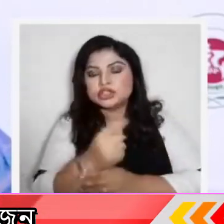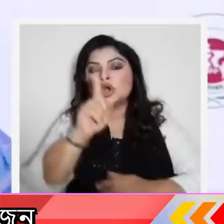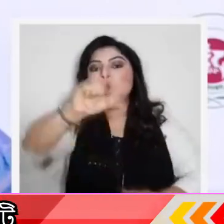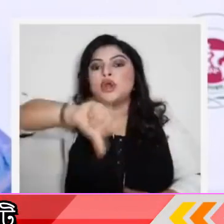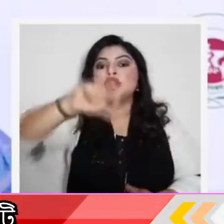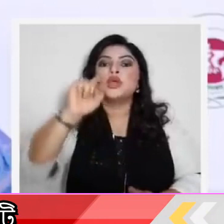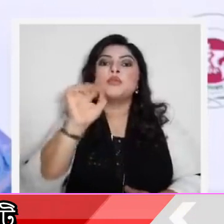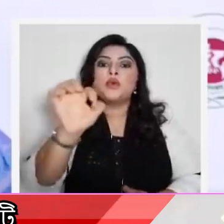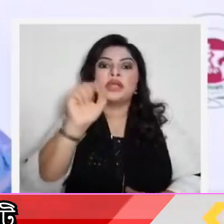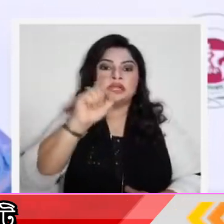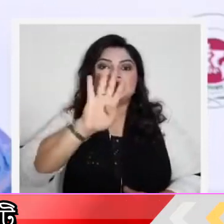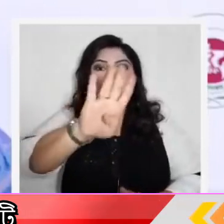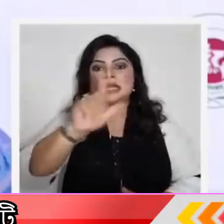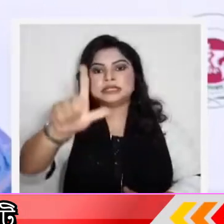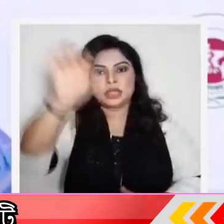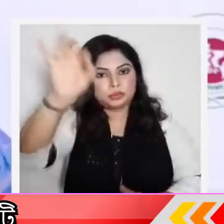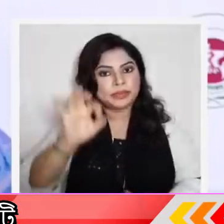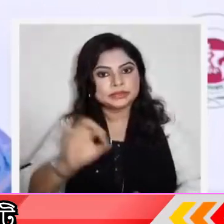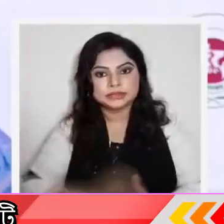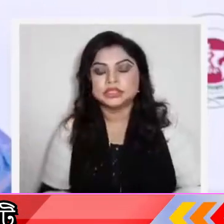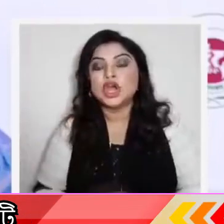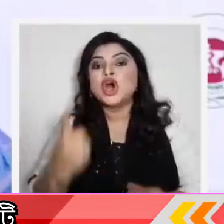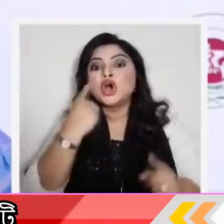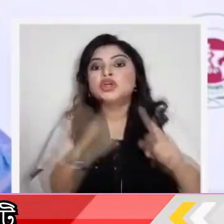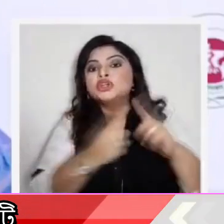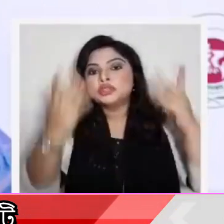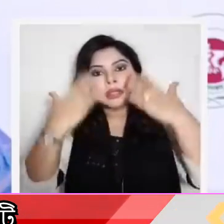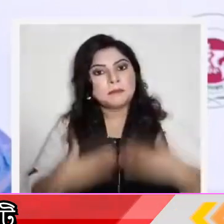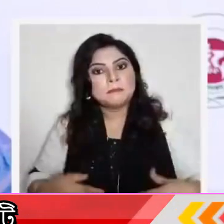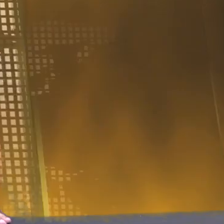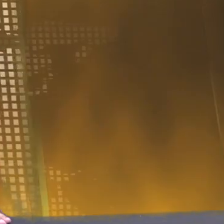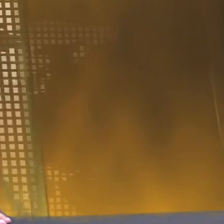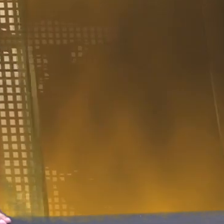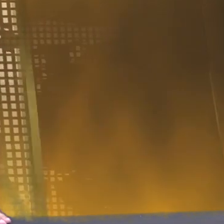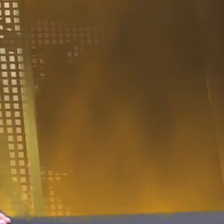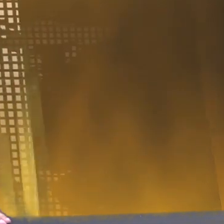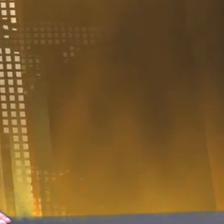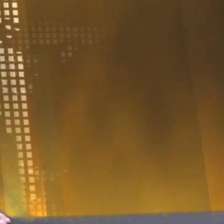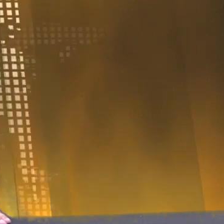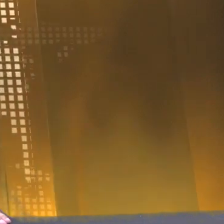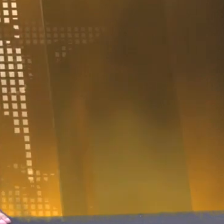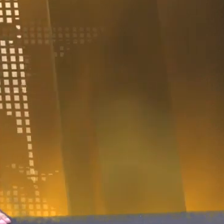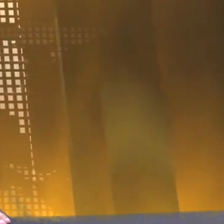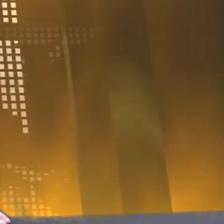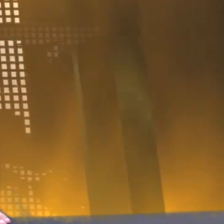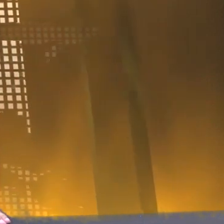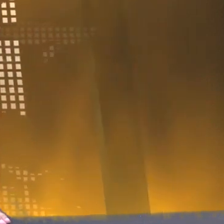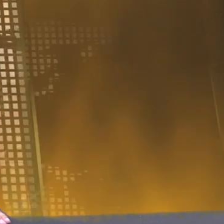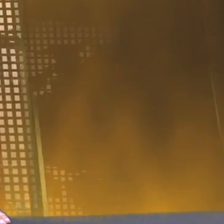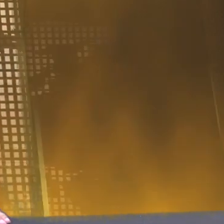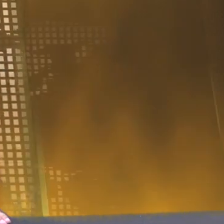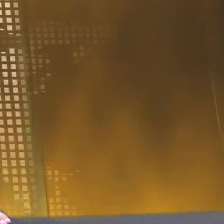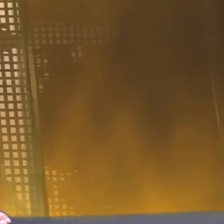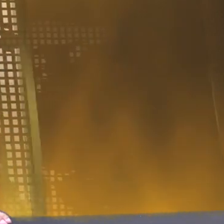1,18,74,226 জন ছাড়িয়েছে। এছাড়া এতে মারা গেছেন 5,45,481 জন। পল্লী টিভির সংবাদ এই পর্যন্তই। সাথে থাকার জন্য